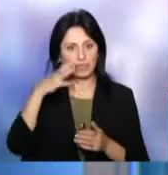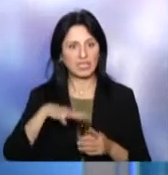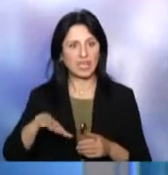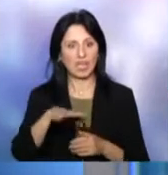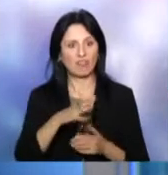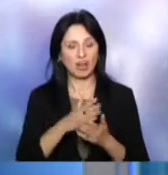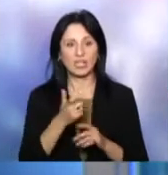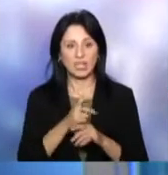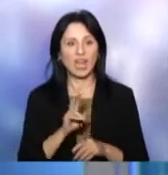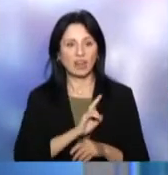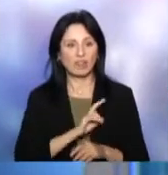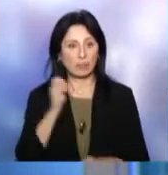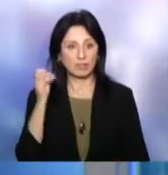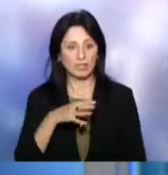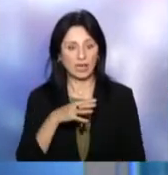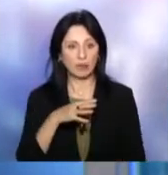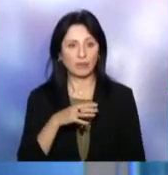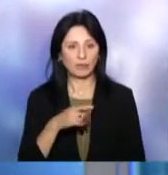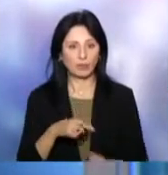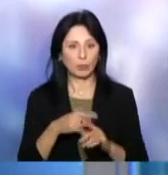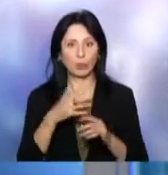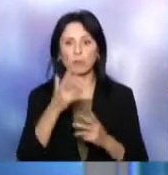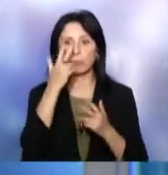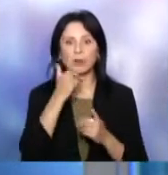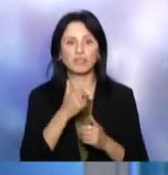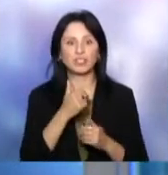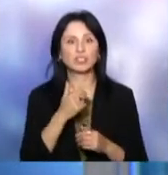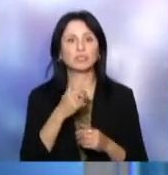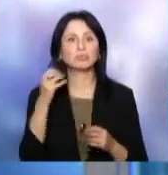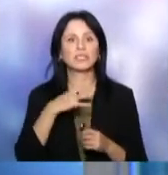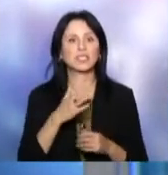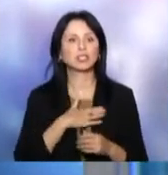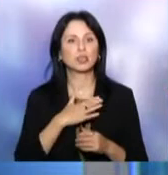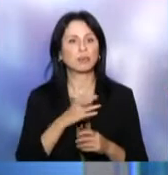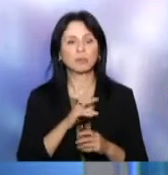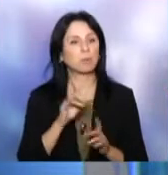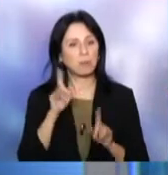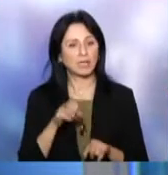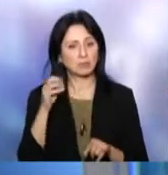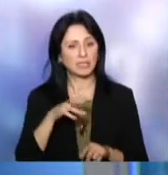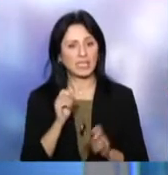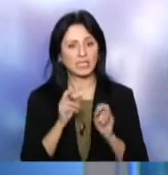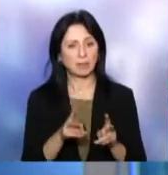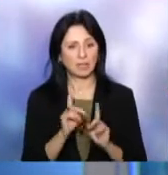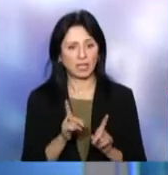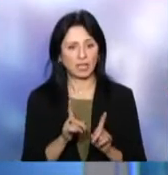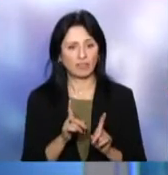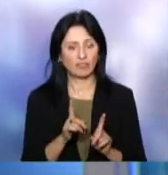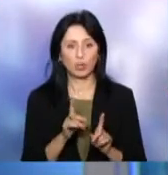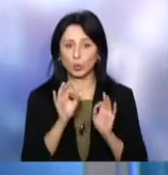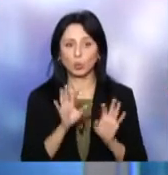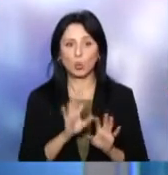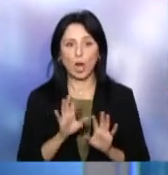და ძალიან გვიყვარს მზე და გაშინაურებულები ვართ მზესთან. მზე საფრთხეა და ეს უნდა გვახსოვდეს, თუ